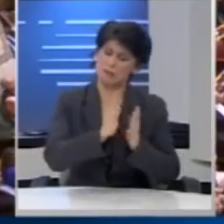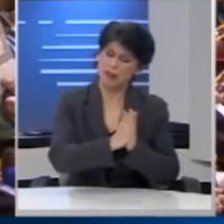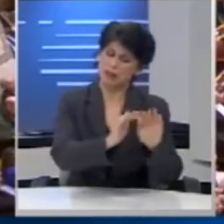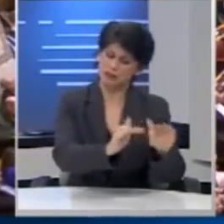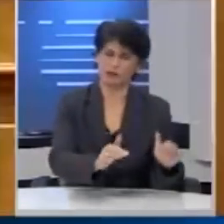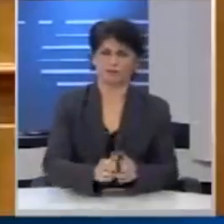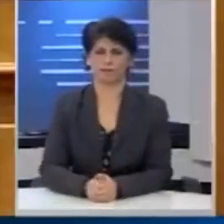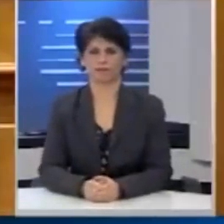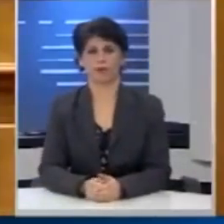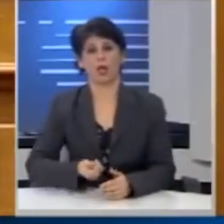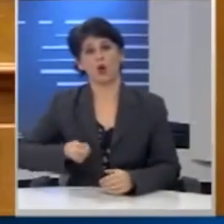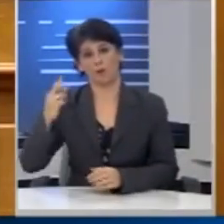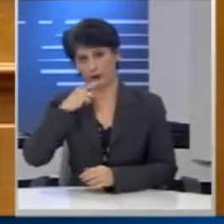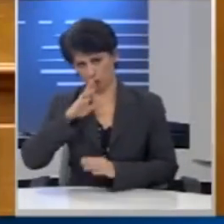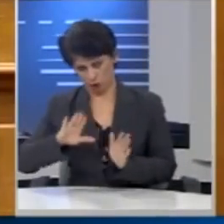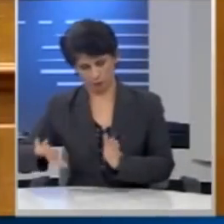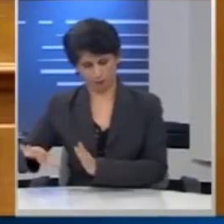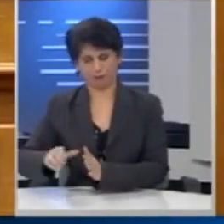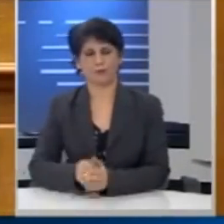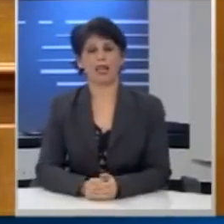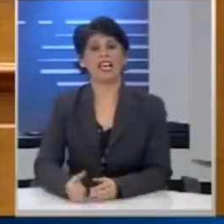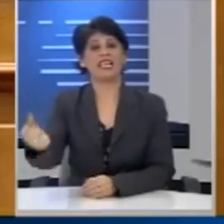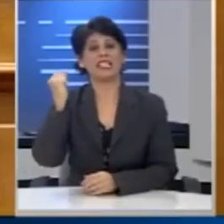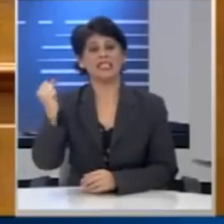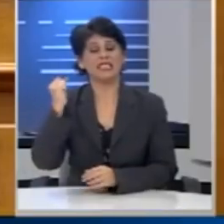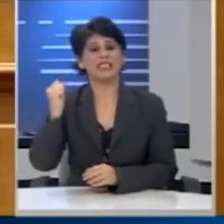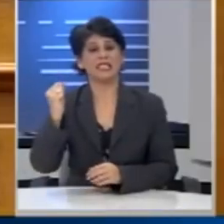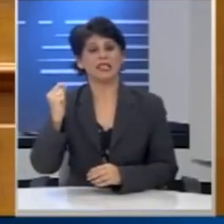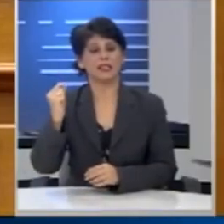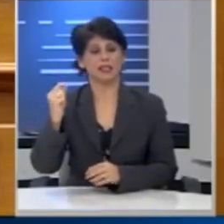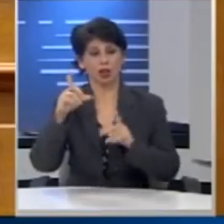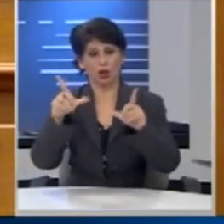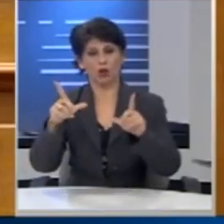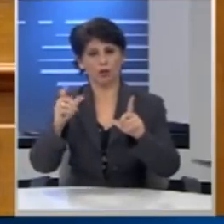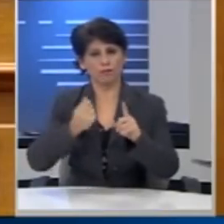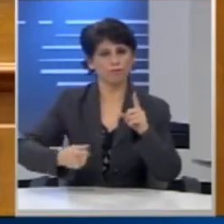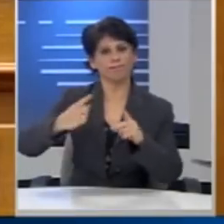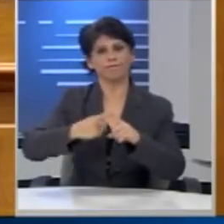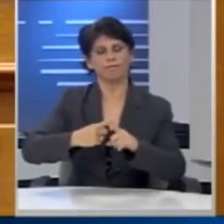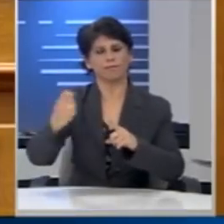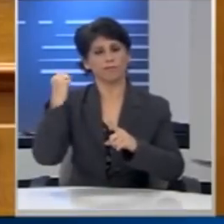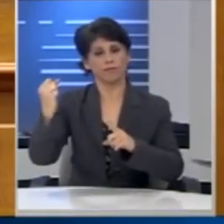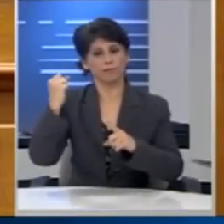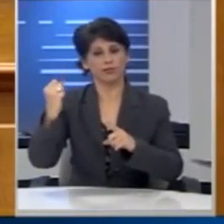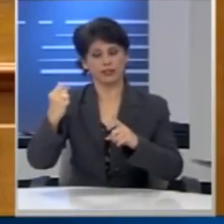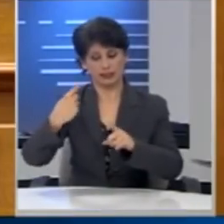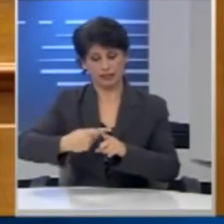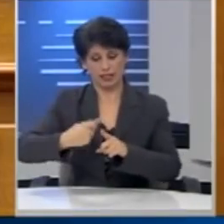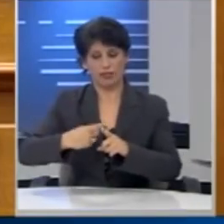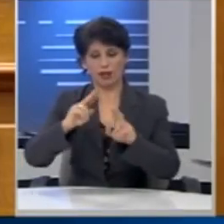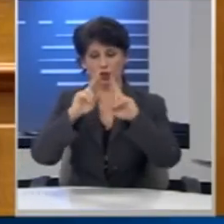Η ισχυρή δημοσιονομική εικόνα πολλαπλασιάζει την ισχύ της χώρας μας στο